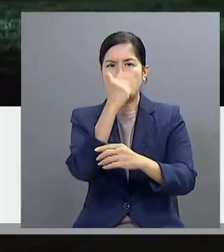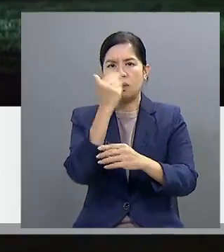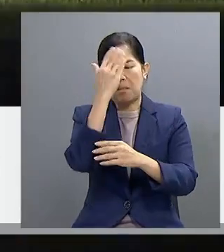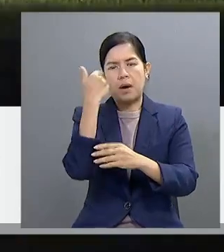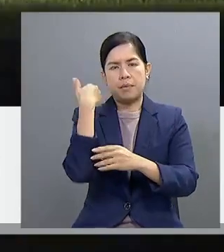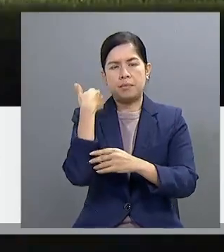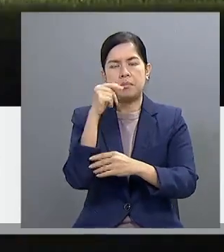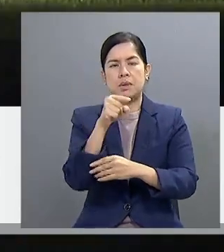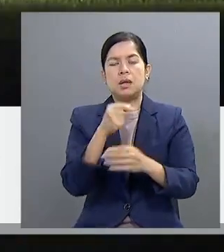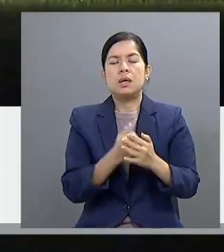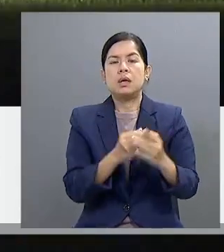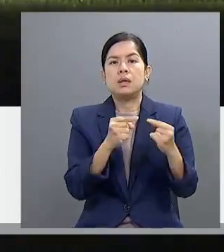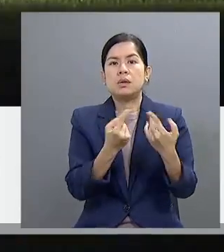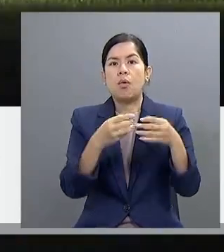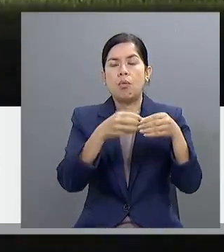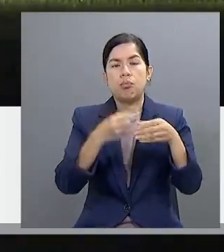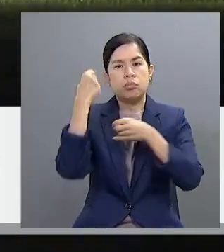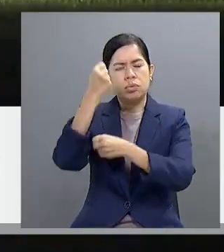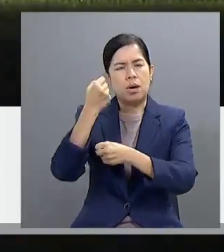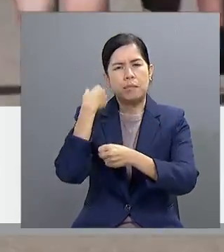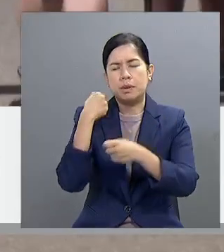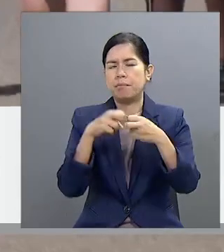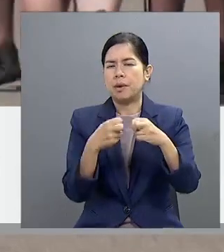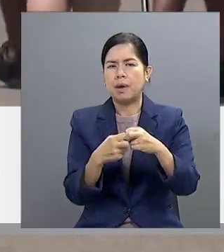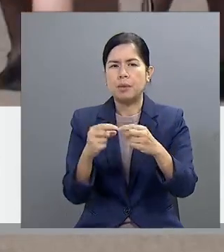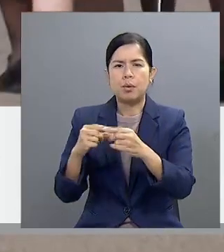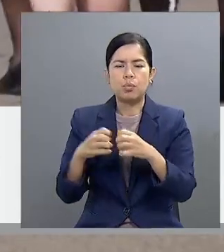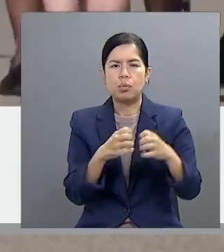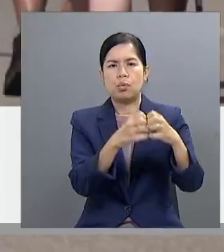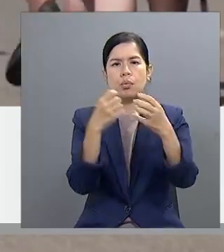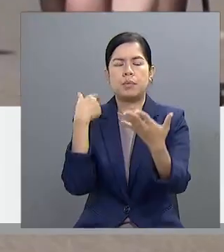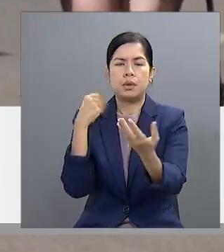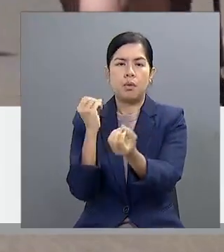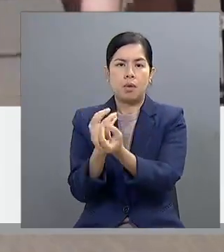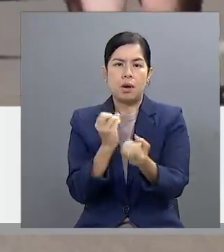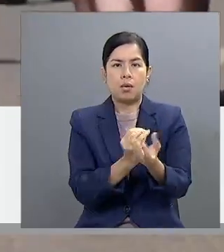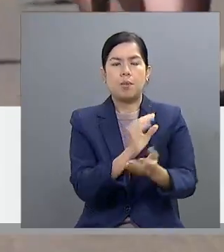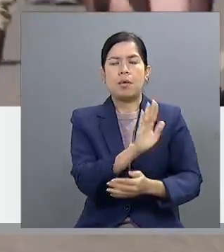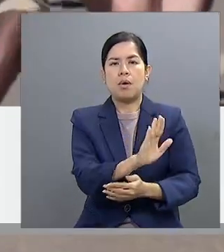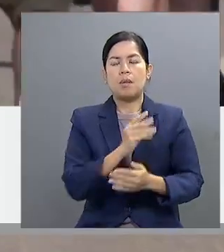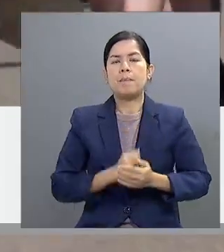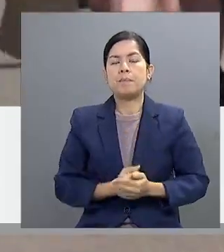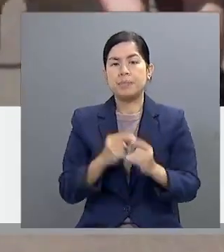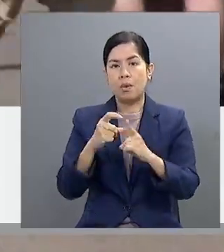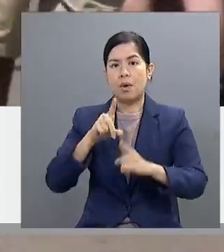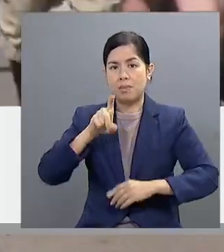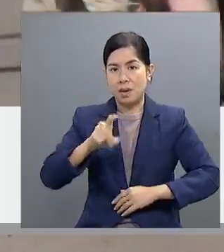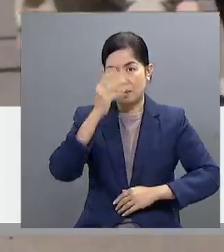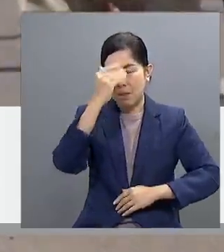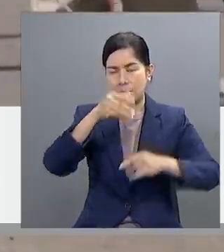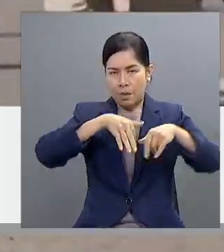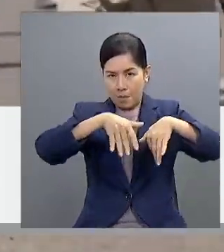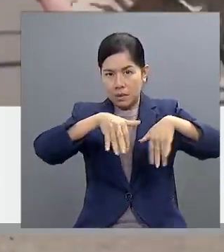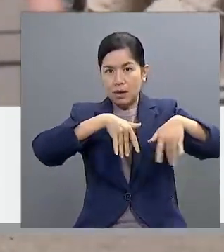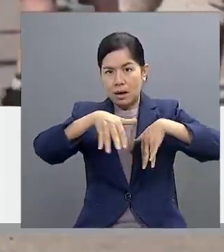จุดของเมืองลุกลามกลายเป็นเหตุวุ่นวายสร้างความเสียหายคำสั่งมีขึ้นหลังจากประชาชนในเมืองแอคคอนพา